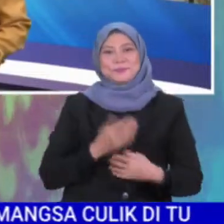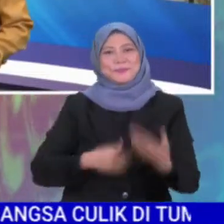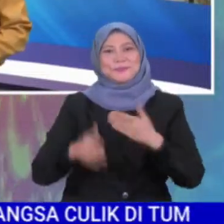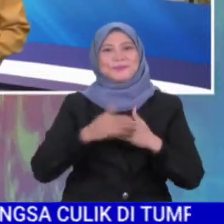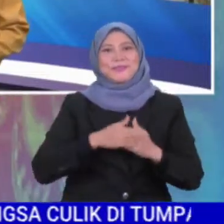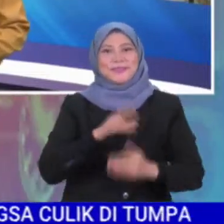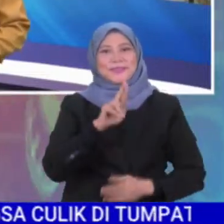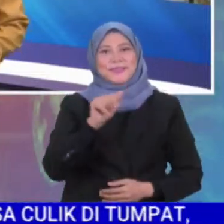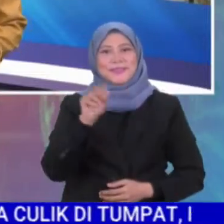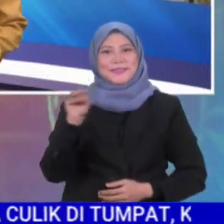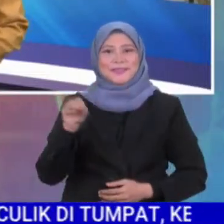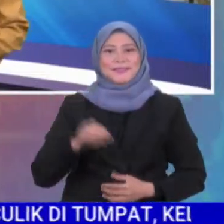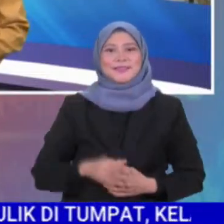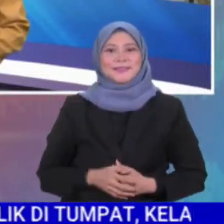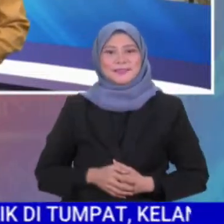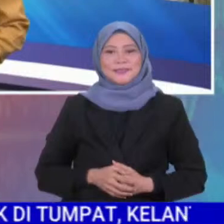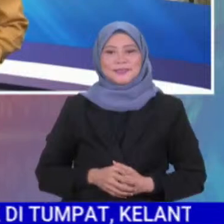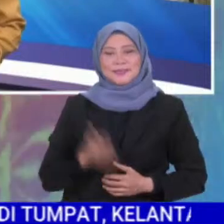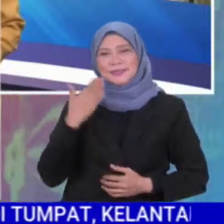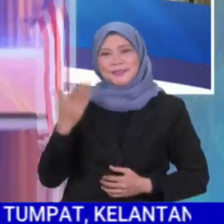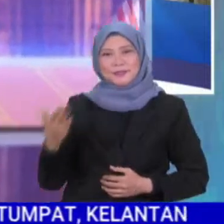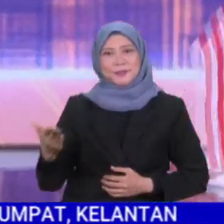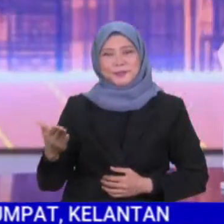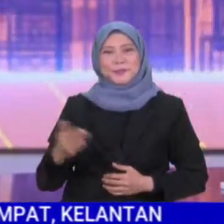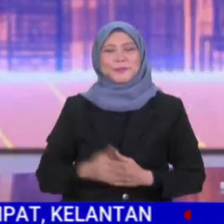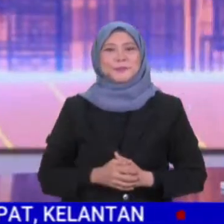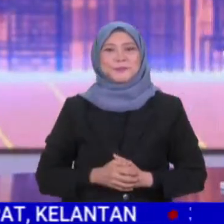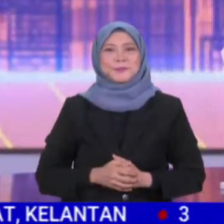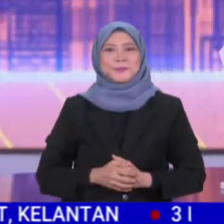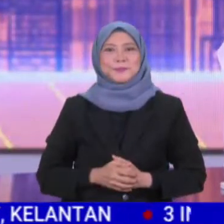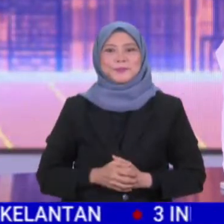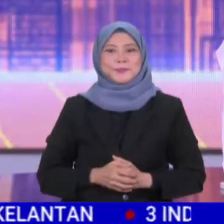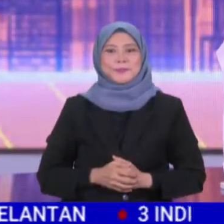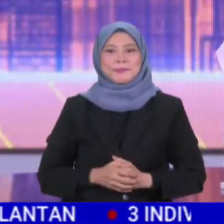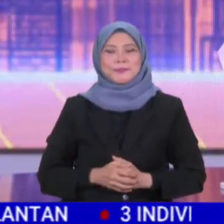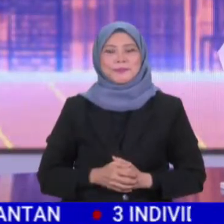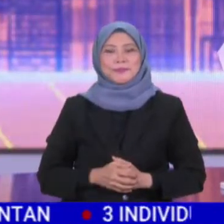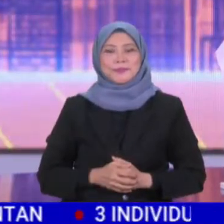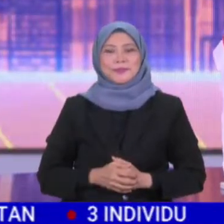bersama Atika. Baik, terima kasih Amelina untuk perkembangan di Melaka.